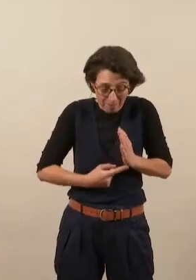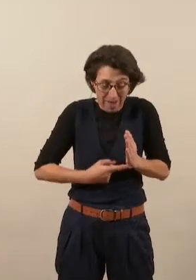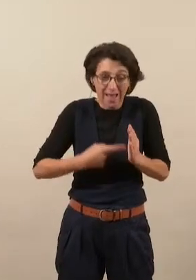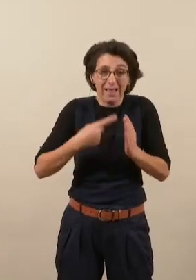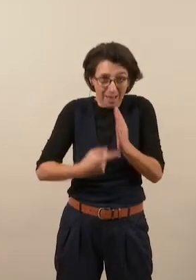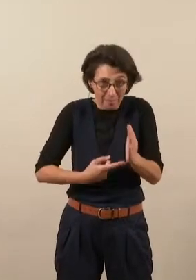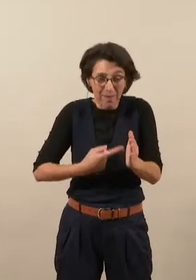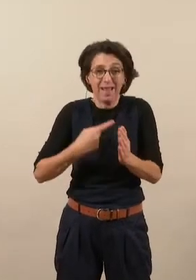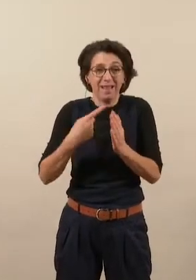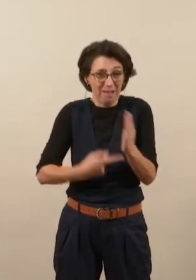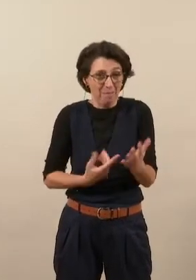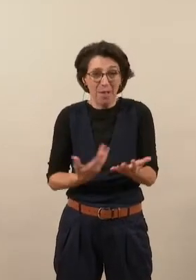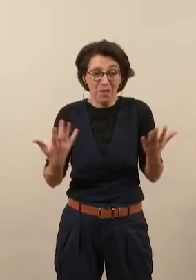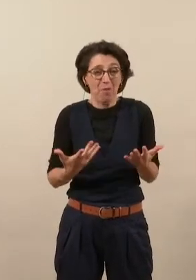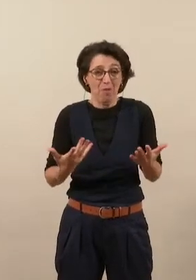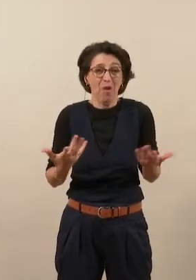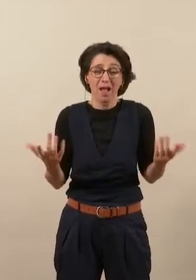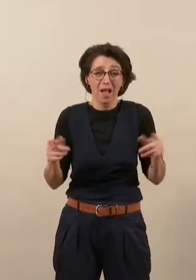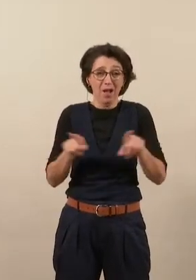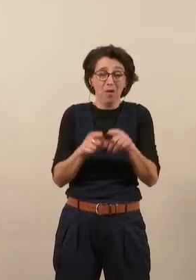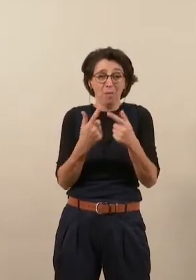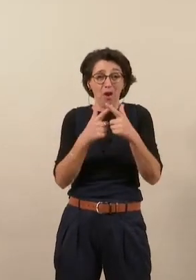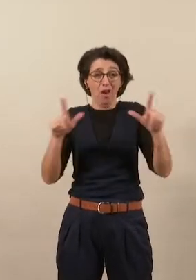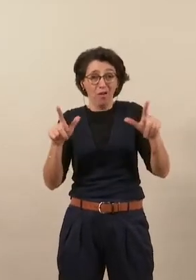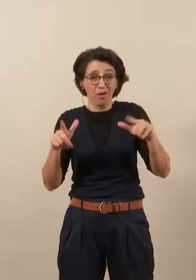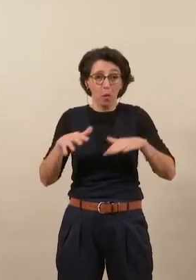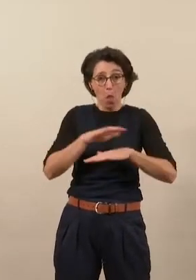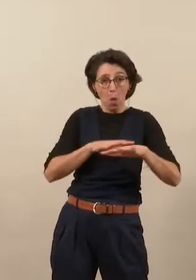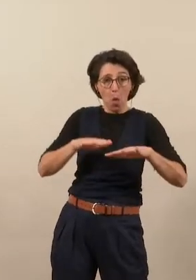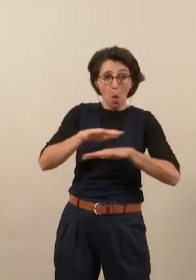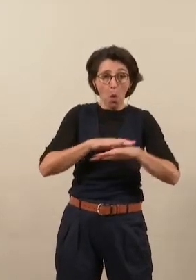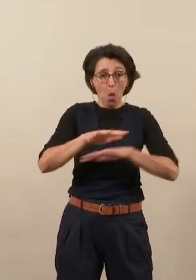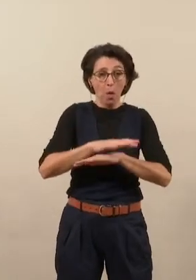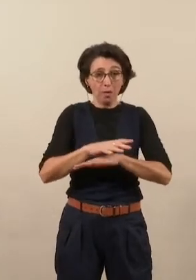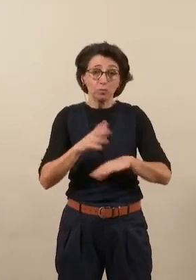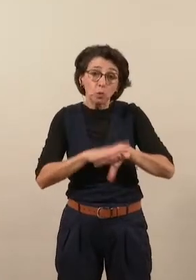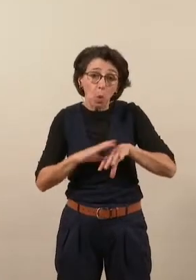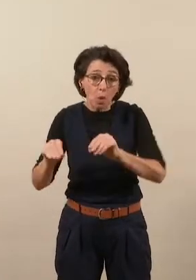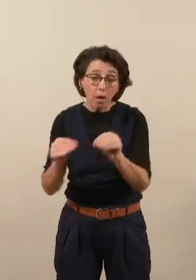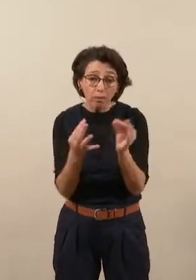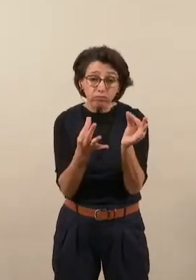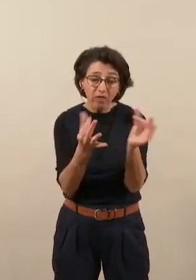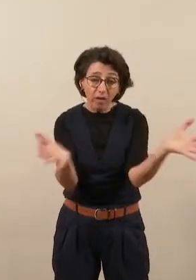langage, dont la réalité d'action est bien mince, comme toujours. Je vous remercie.